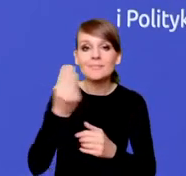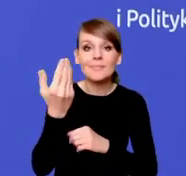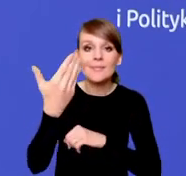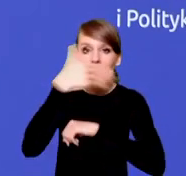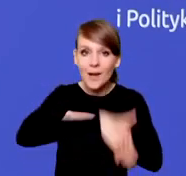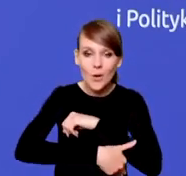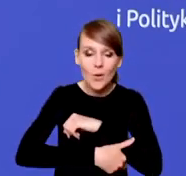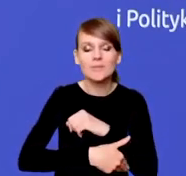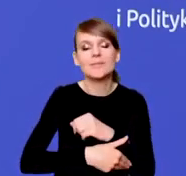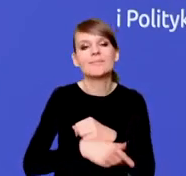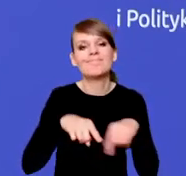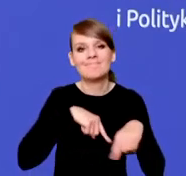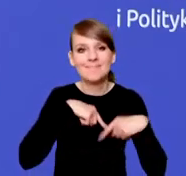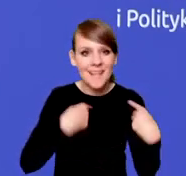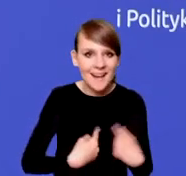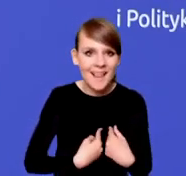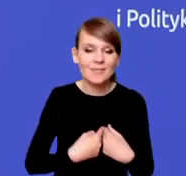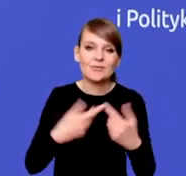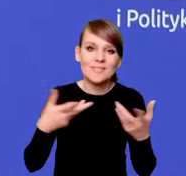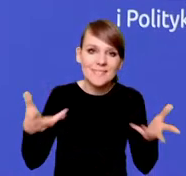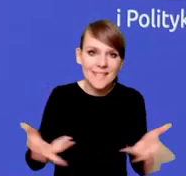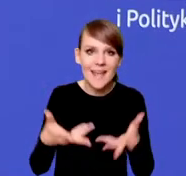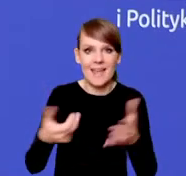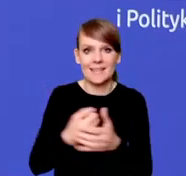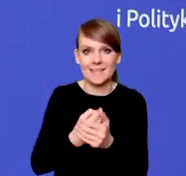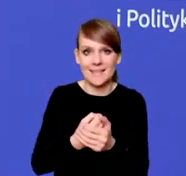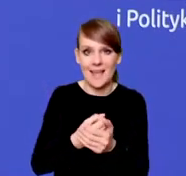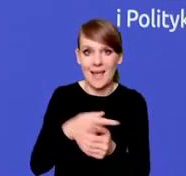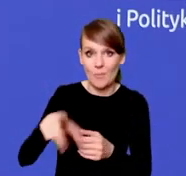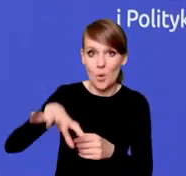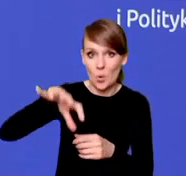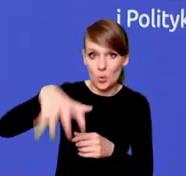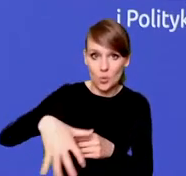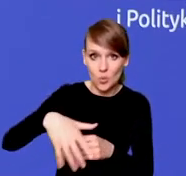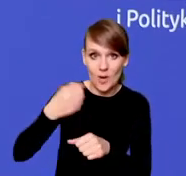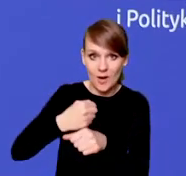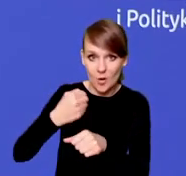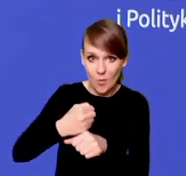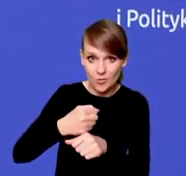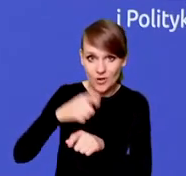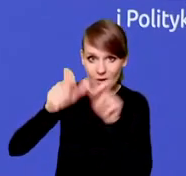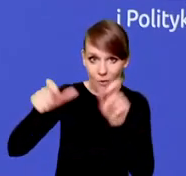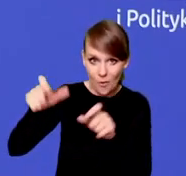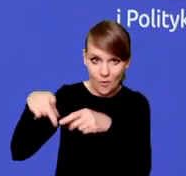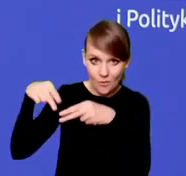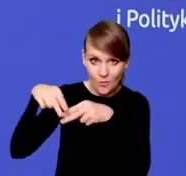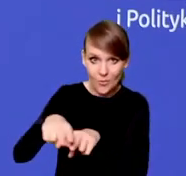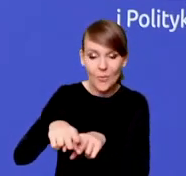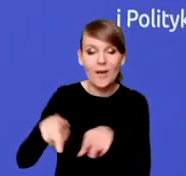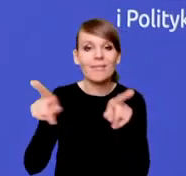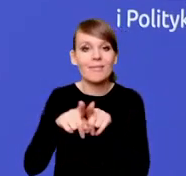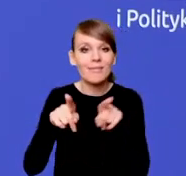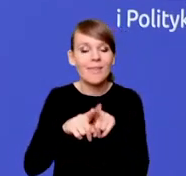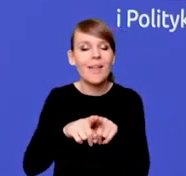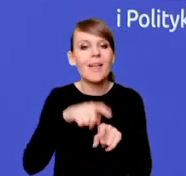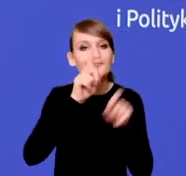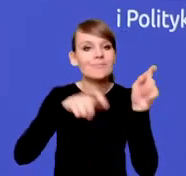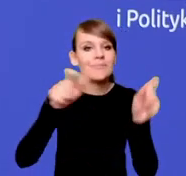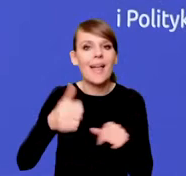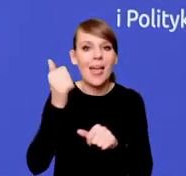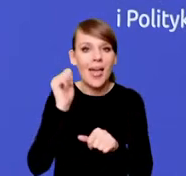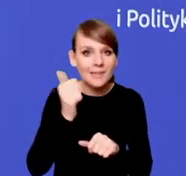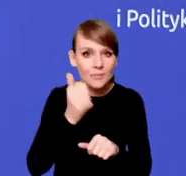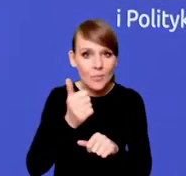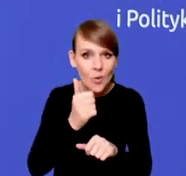bardzo serdecznie zachęcić członków grupy, jak również ekspertów polecanych